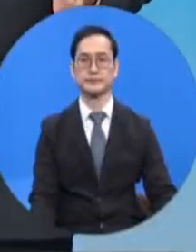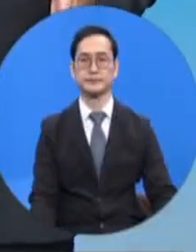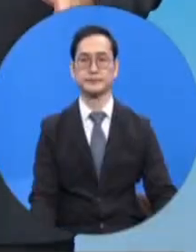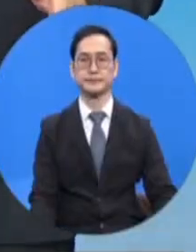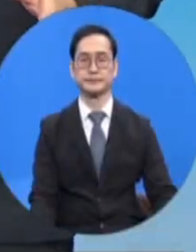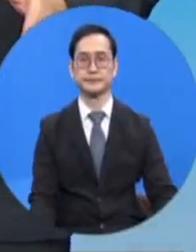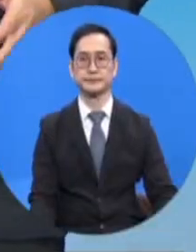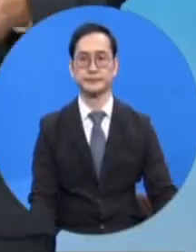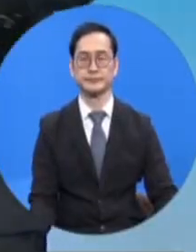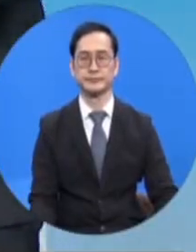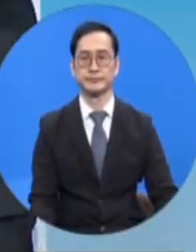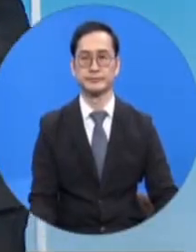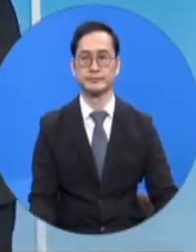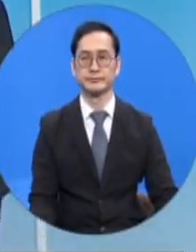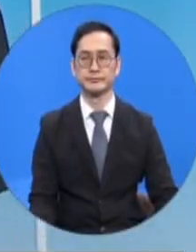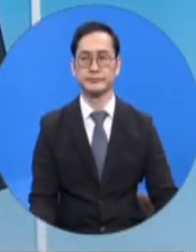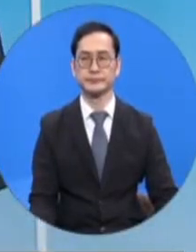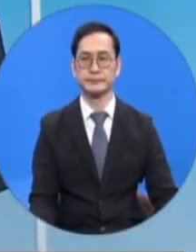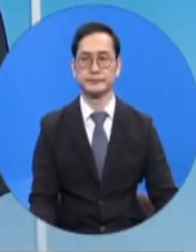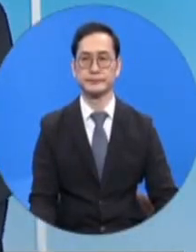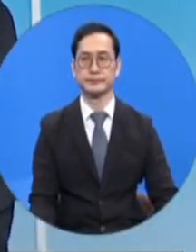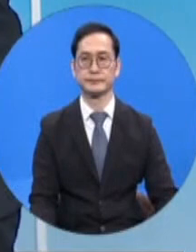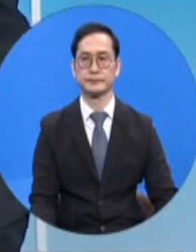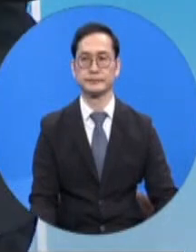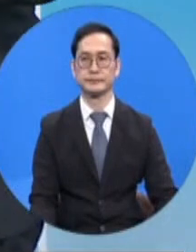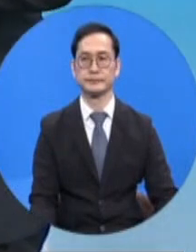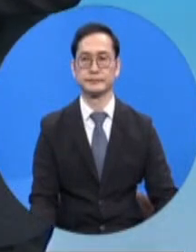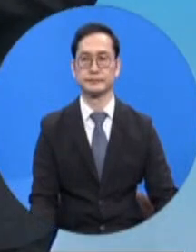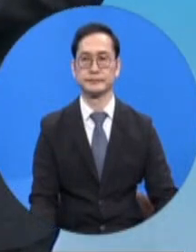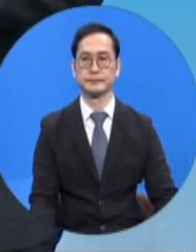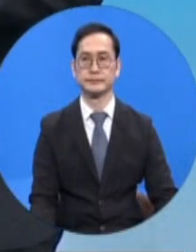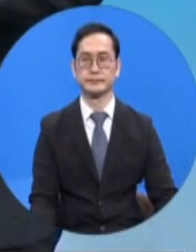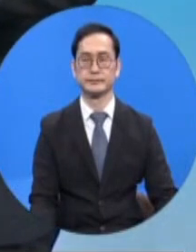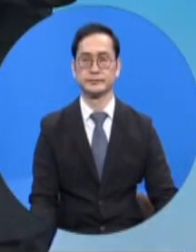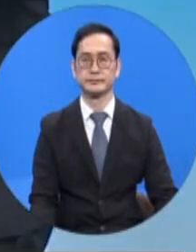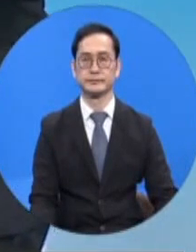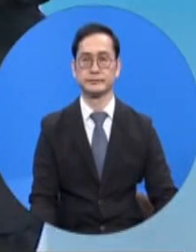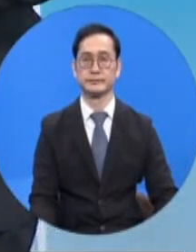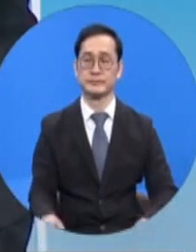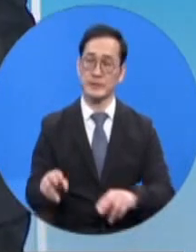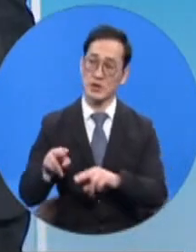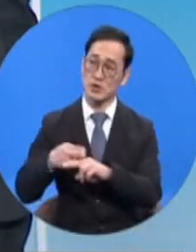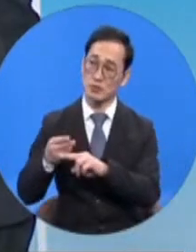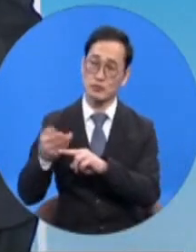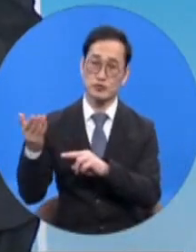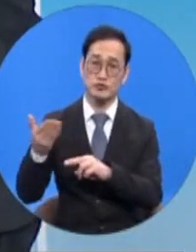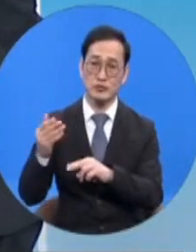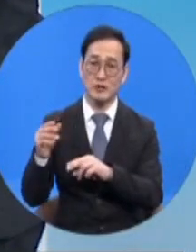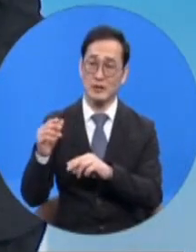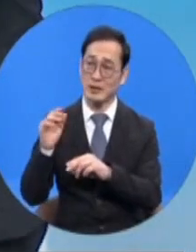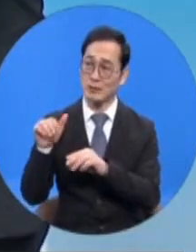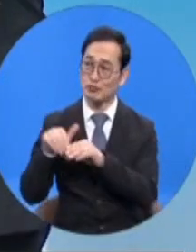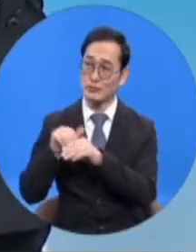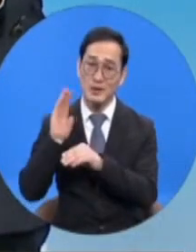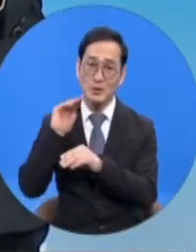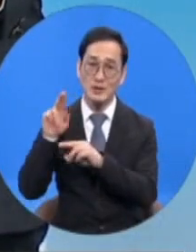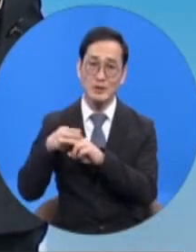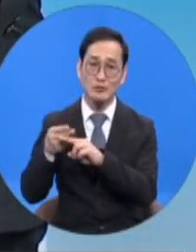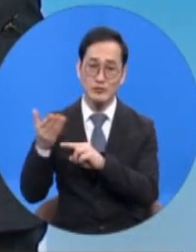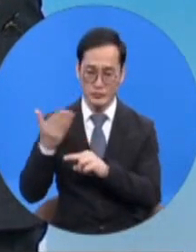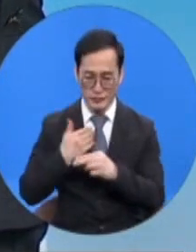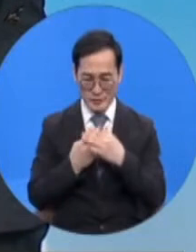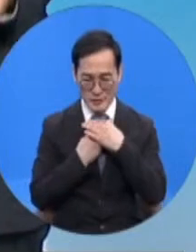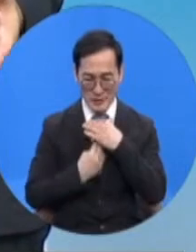전재 변호사님, 문재인 대통령이 선물한 넥타이까지 메고 나온 자리에서 문재인 정부의 부동산 정책 실패를